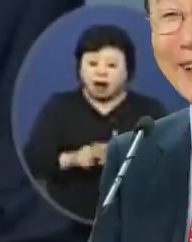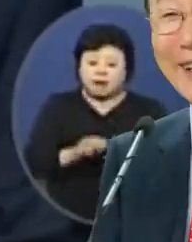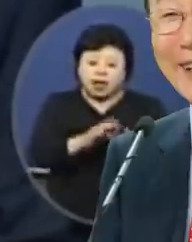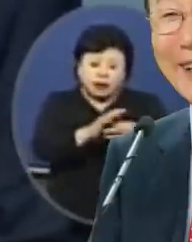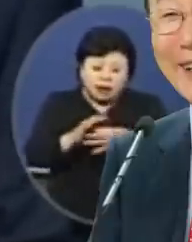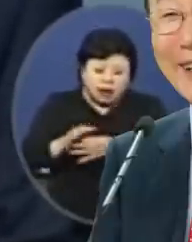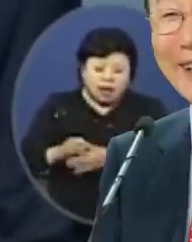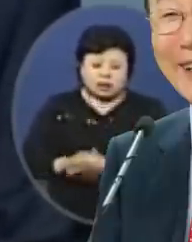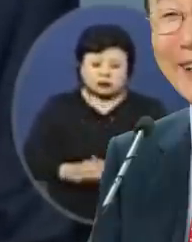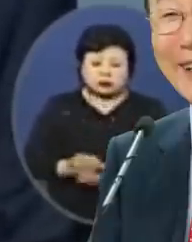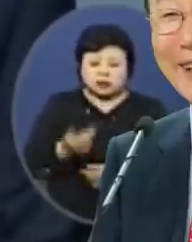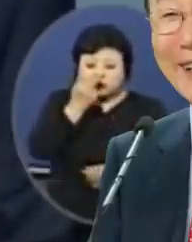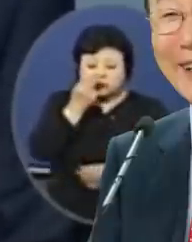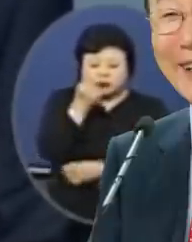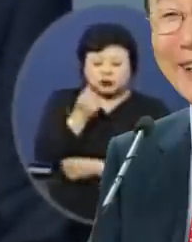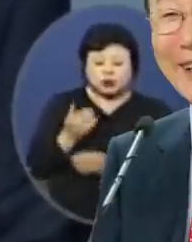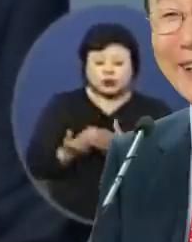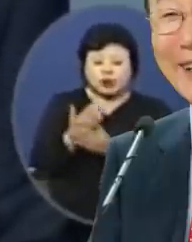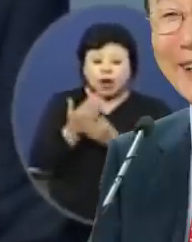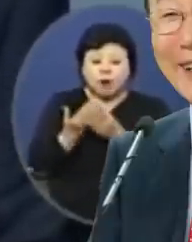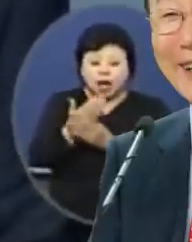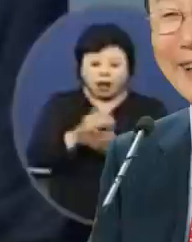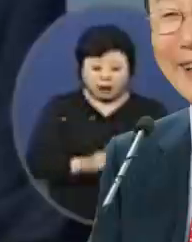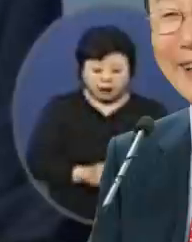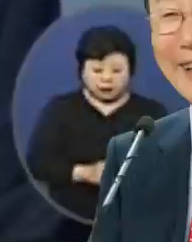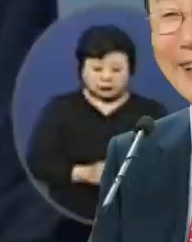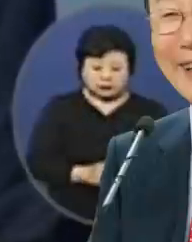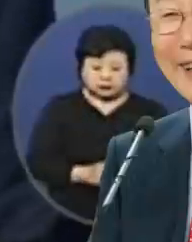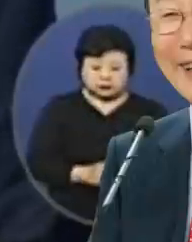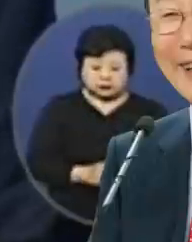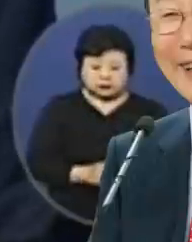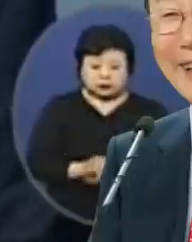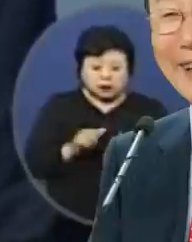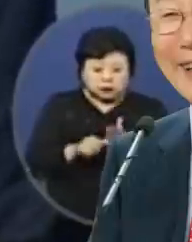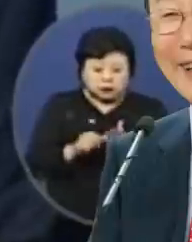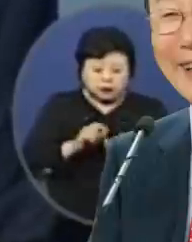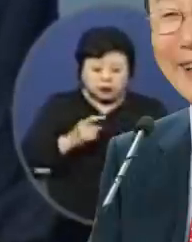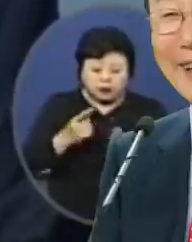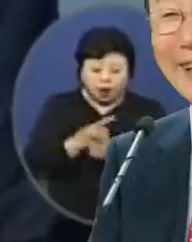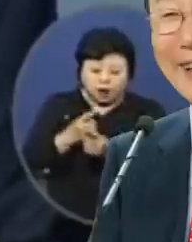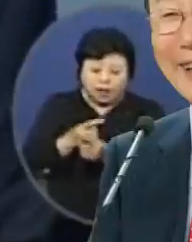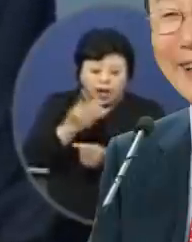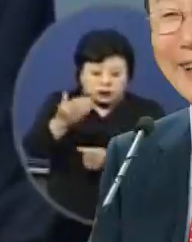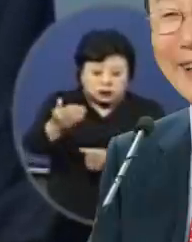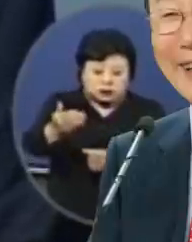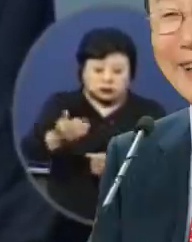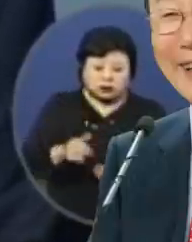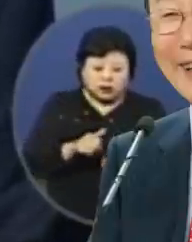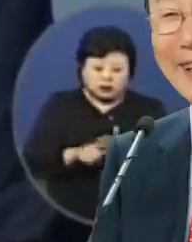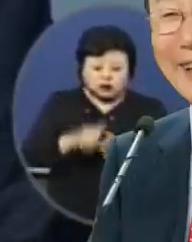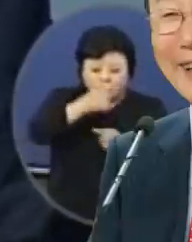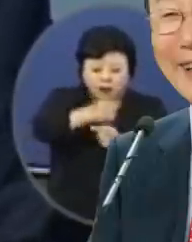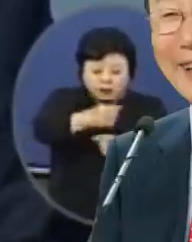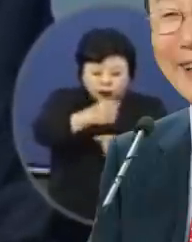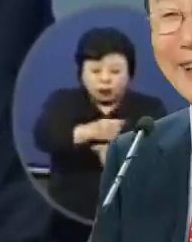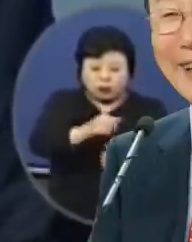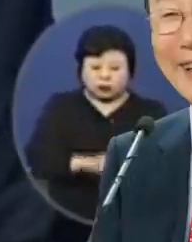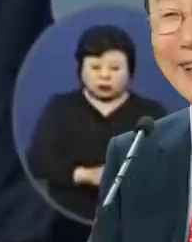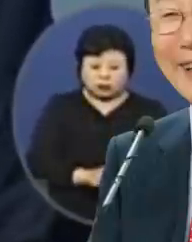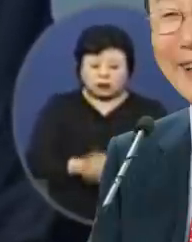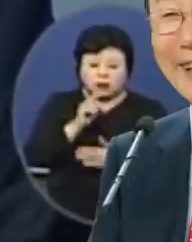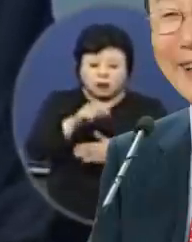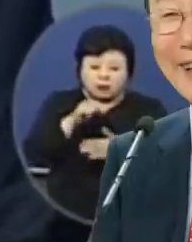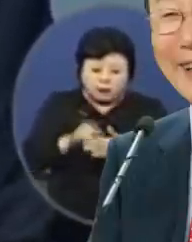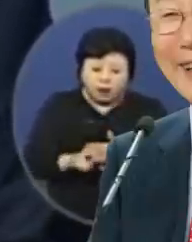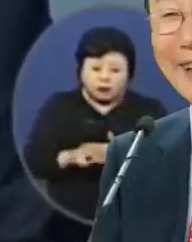끊임없이 생명이 그러니 거기에서 나와서 사물을 변화시키고 사물을 창조하는 것이기 때문에